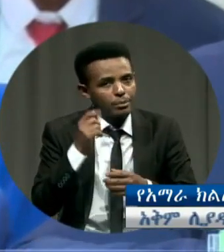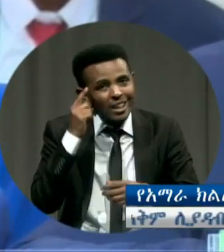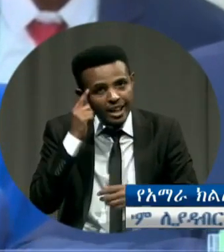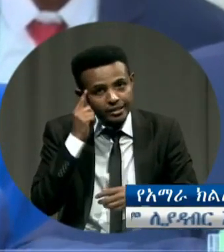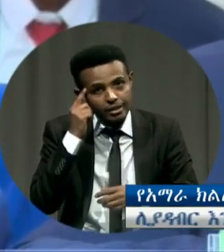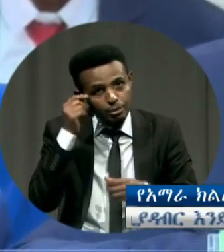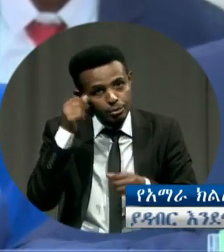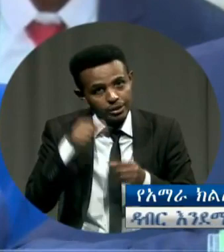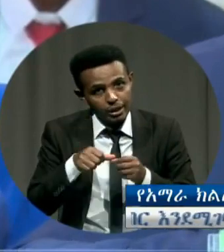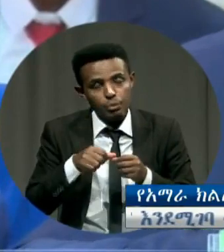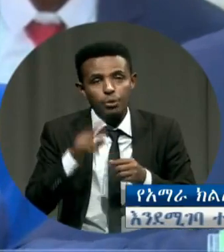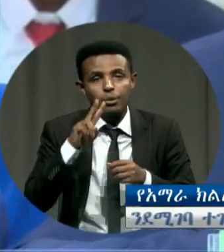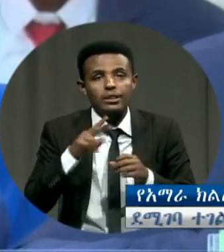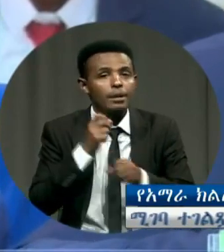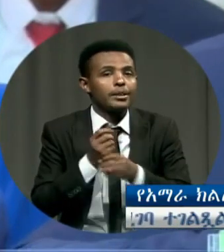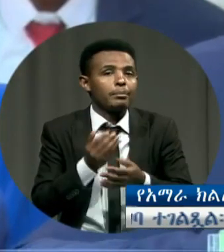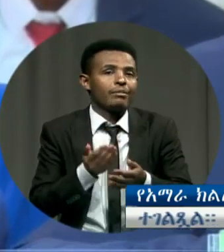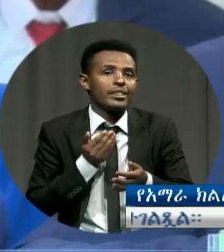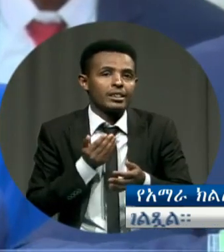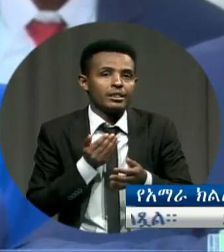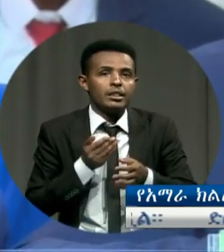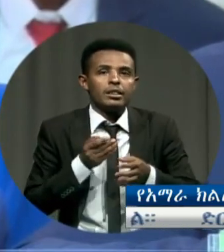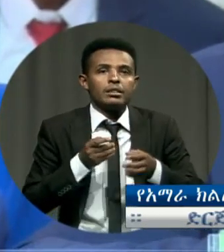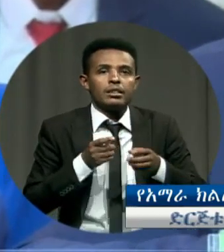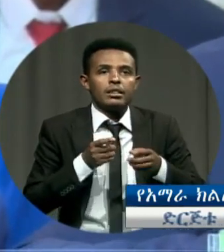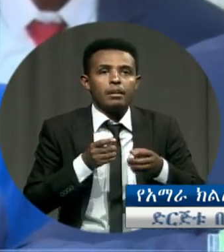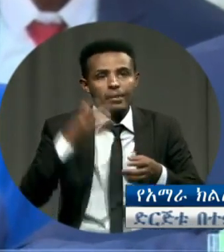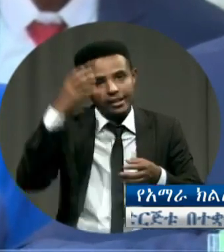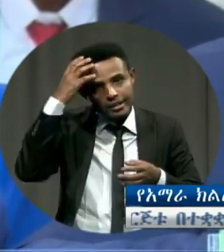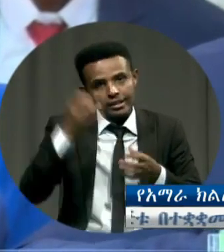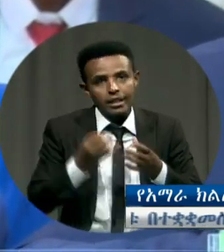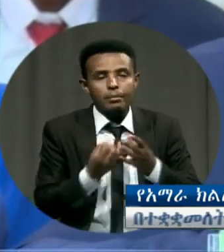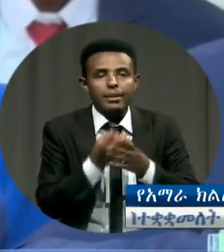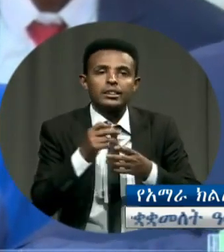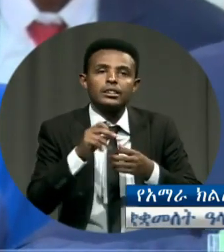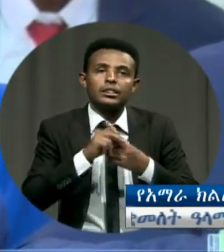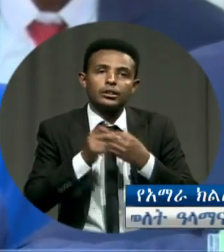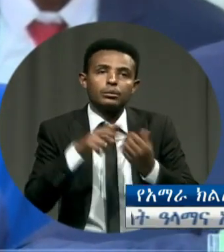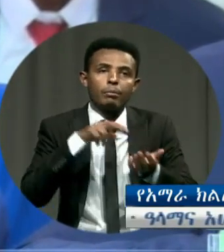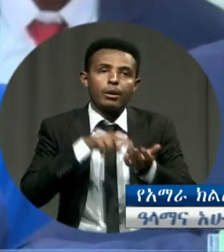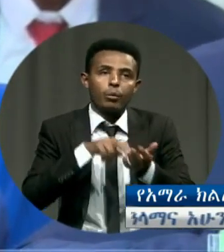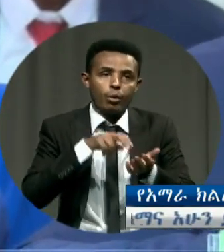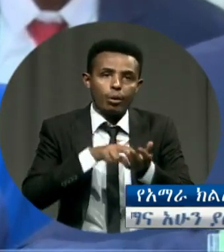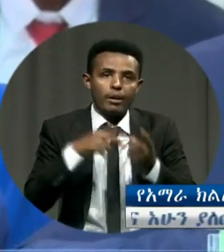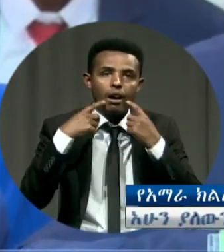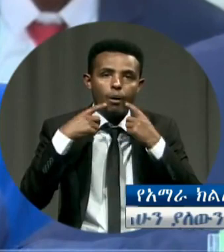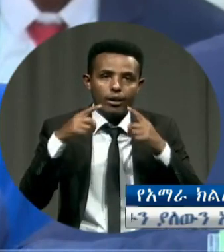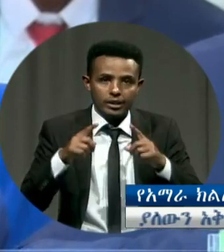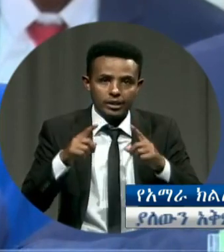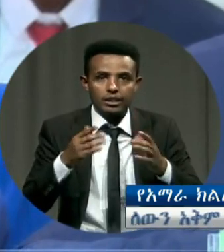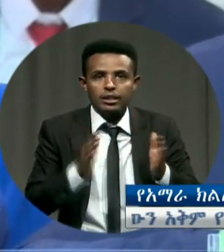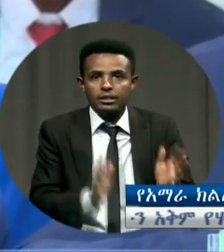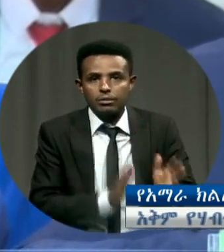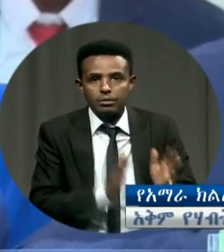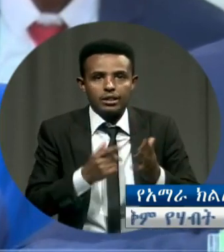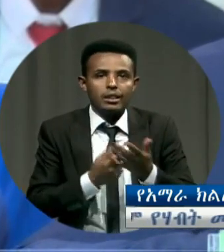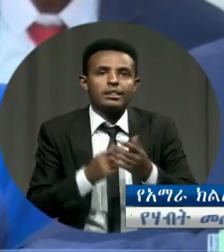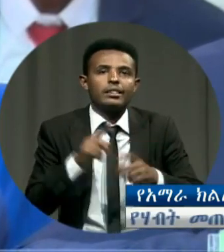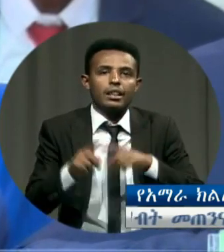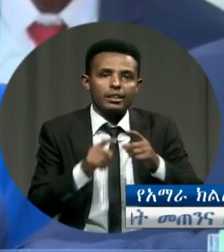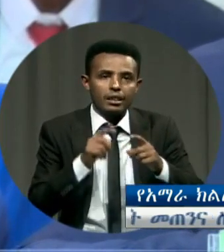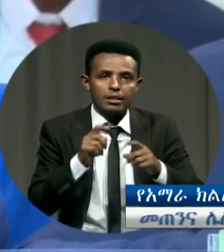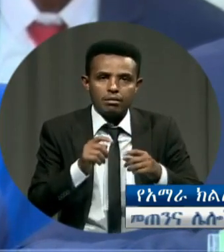አስታውሳለሁ እኔ ከሁለት አመት በፊት የመንግስት የልማት ድርጅቶች ማቋቋሚያ አዋጅ ሲወጣ ይሄን ጥያቄ ለማንሳት ተሞክሮ